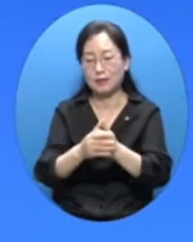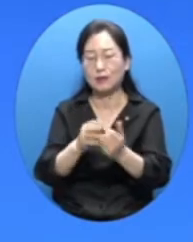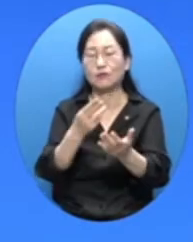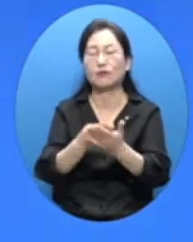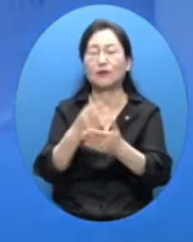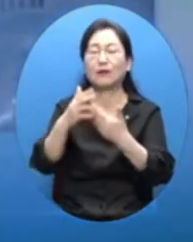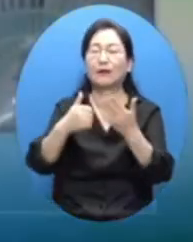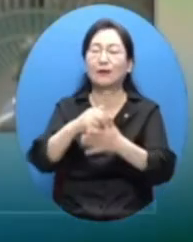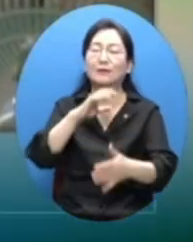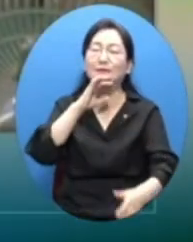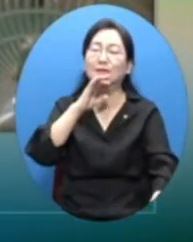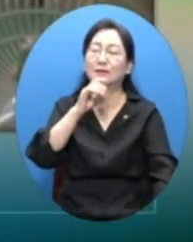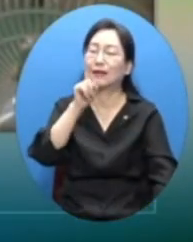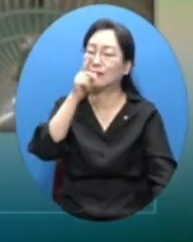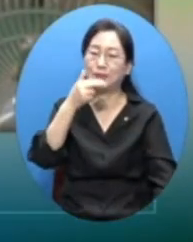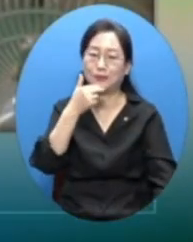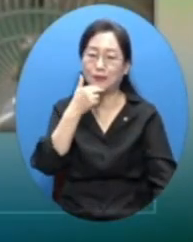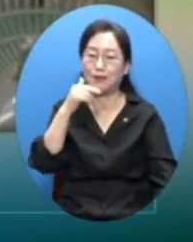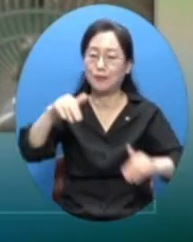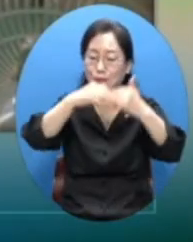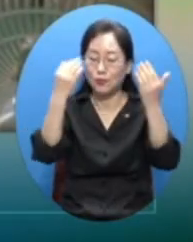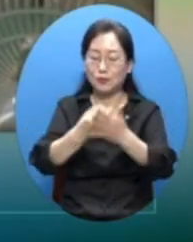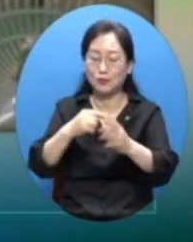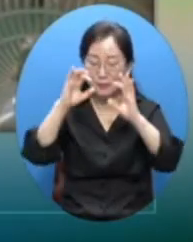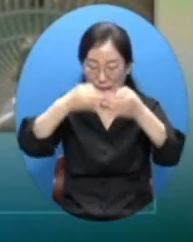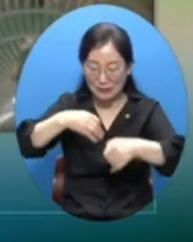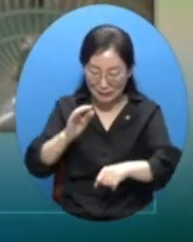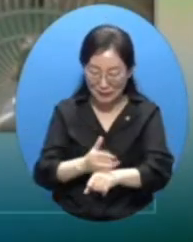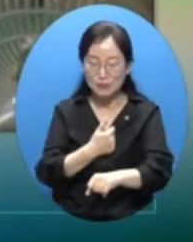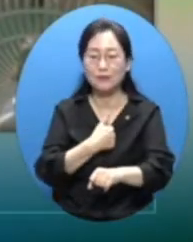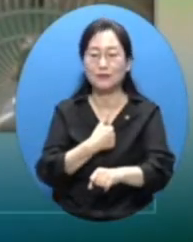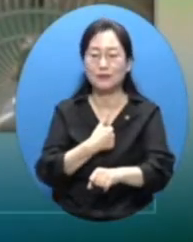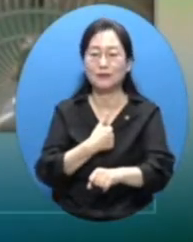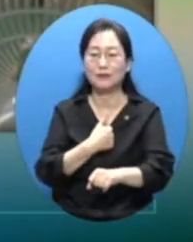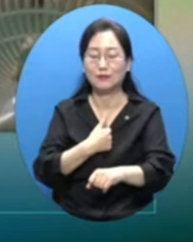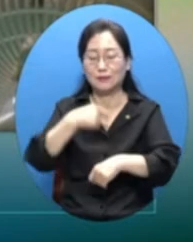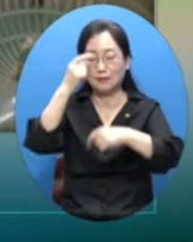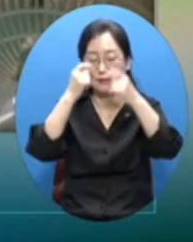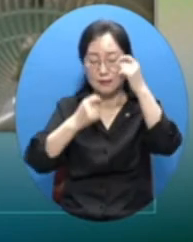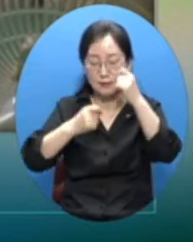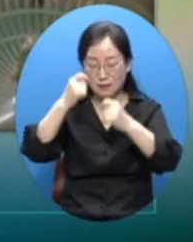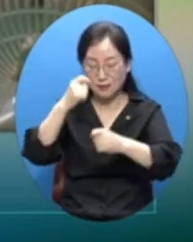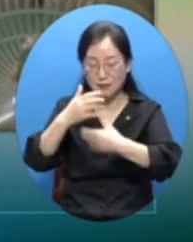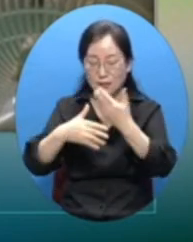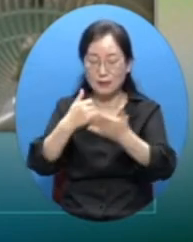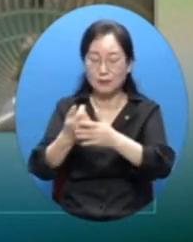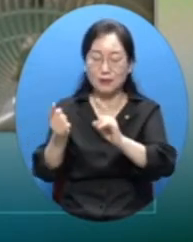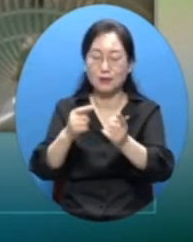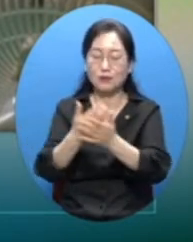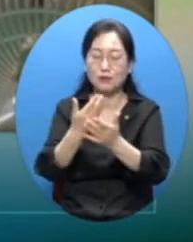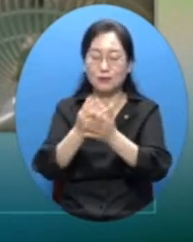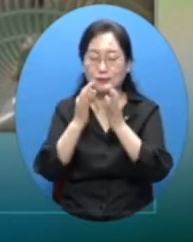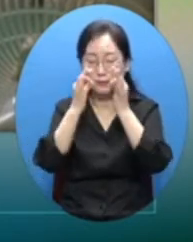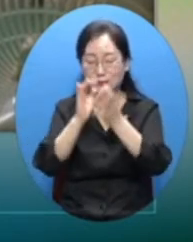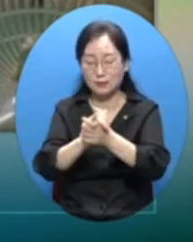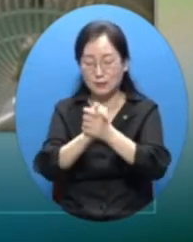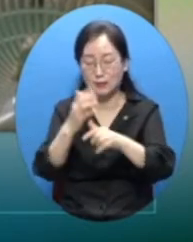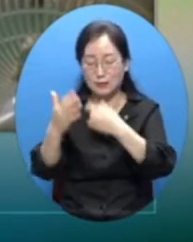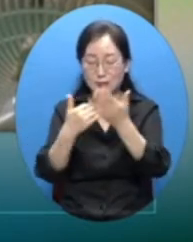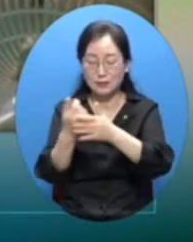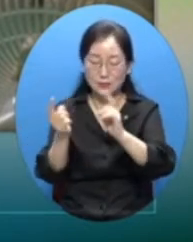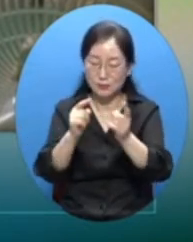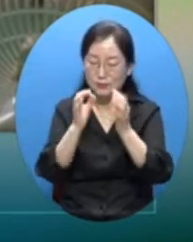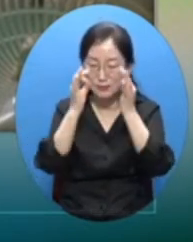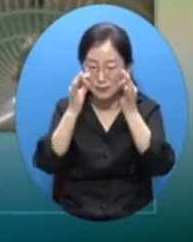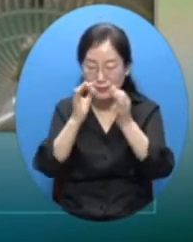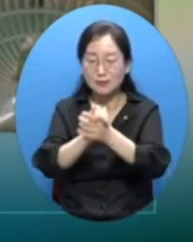하나님께 원망하지 않았답니다. 모든 게 다 내 탓이다. 눈물로 하나님 저 일으켜 주세요. 간절히 기도합니다. 하나님 저 일으켜 주세요. 간절히